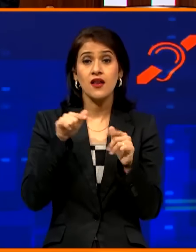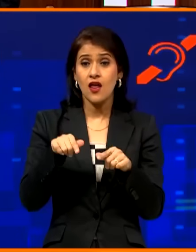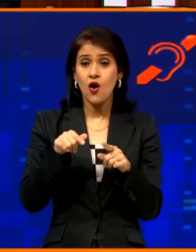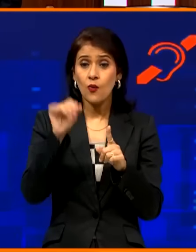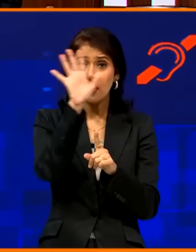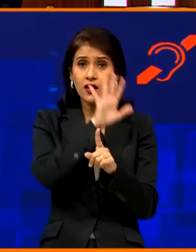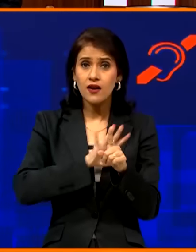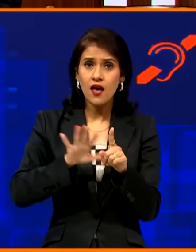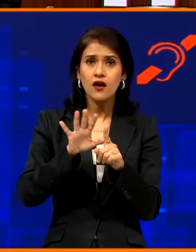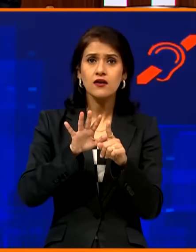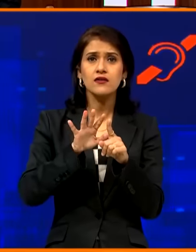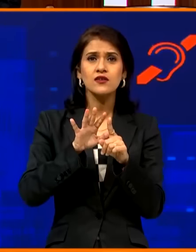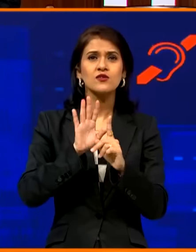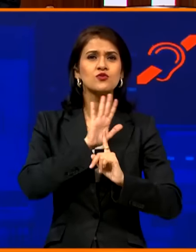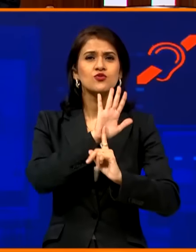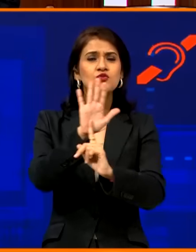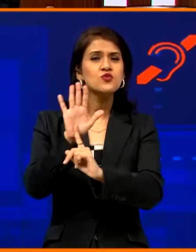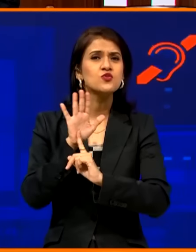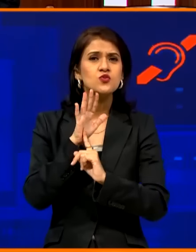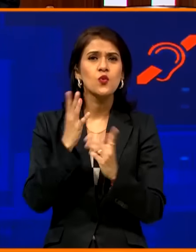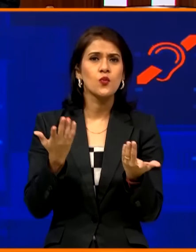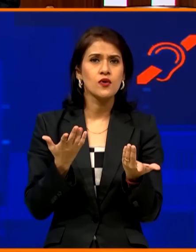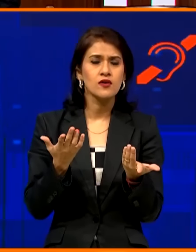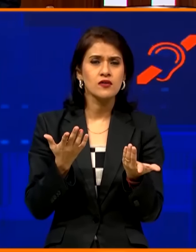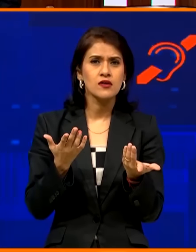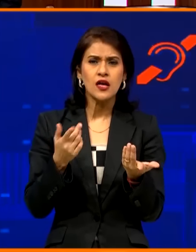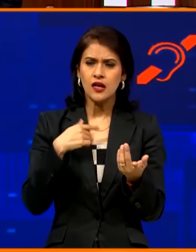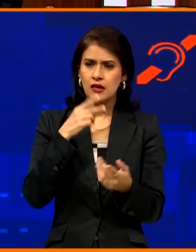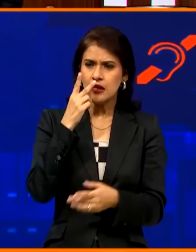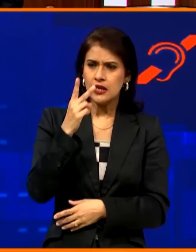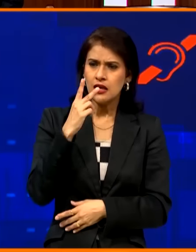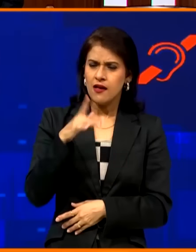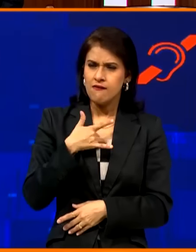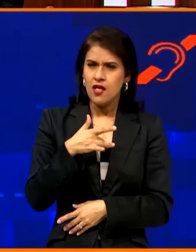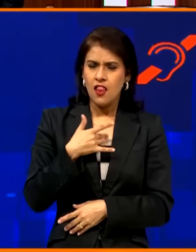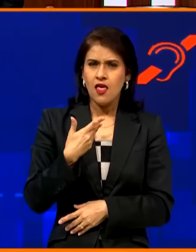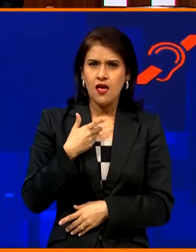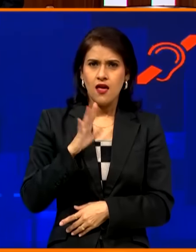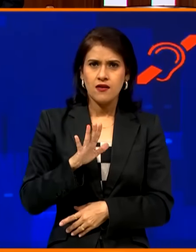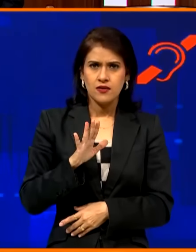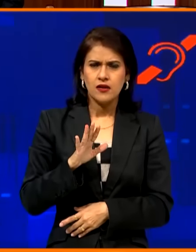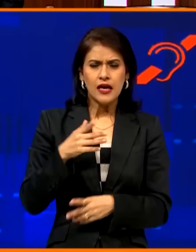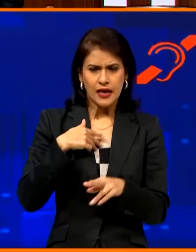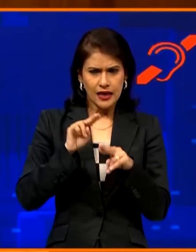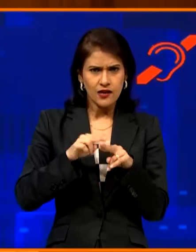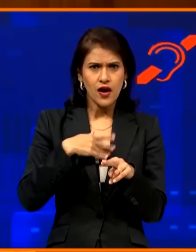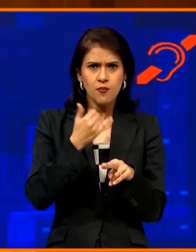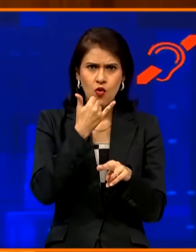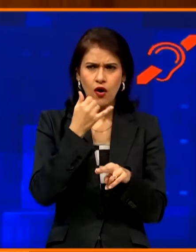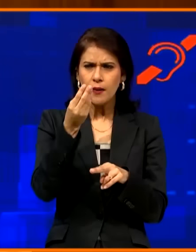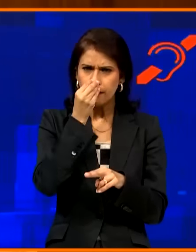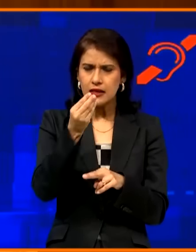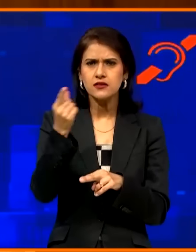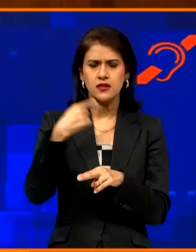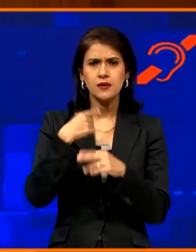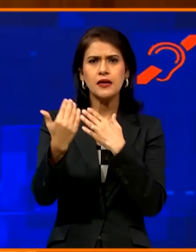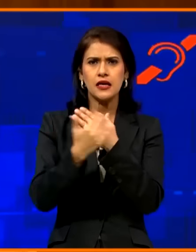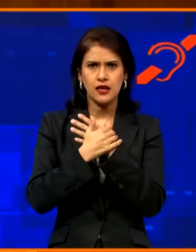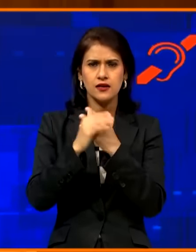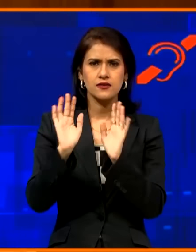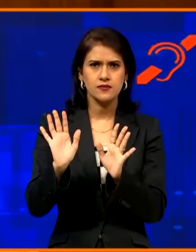उस माहौल को देखकर पता नहीं क्यों मुझे लगता है अगर मुझे करेक्ट कीजिएगा आप उस माहौल को देख के ऐसा लगता